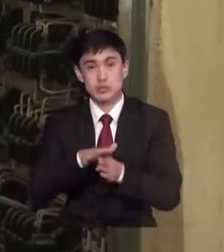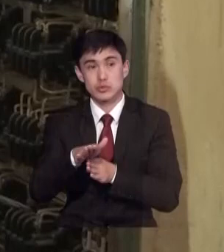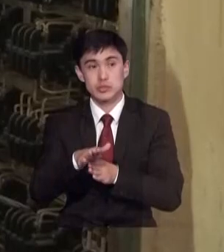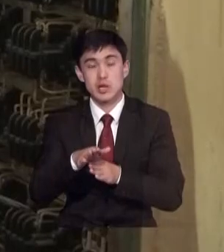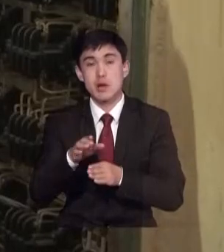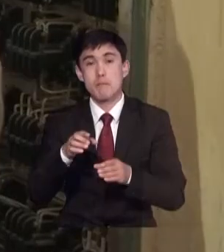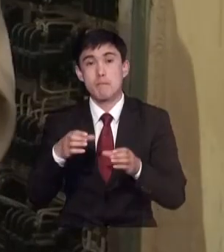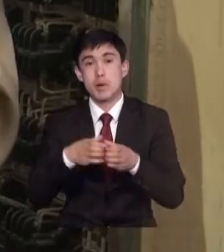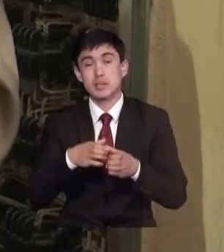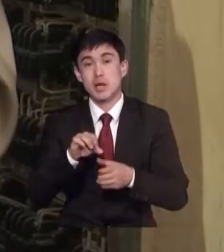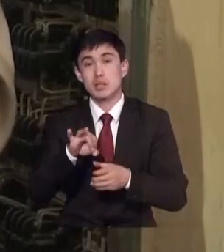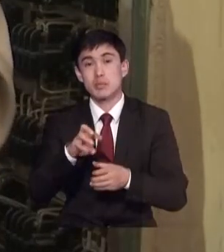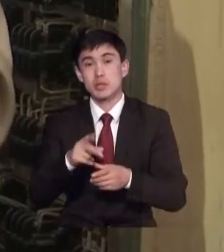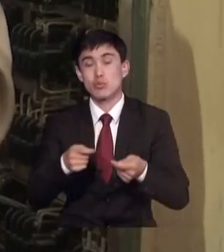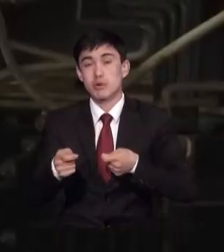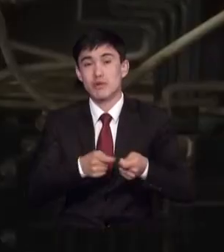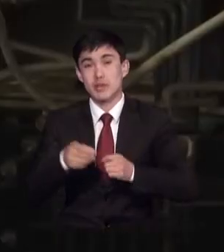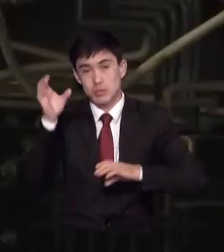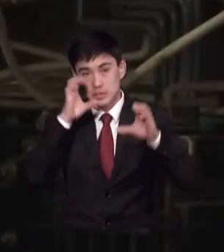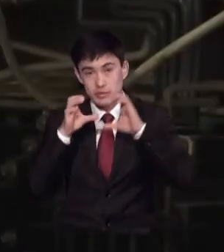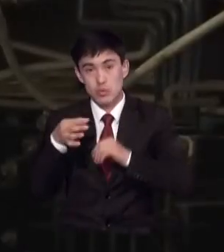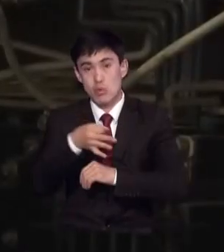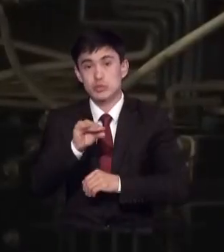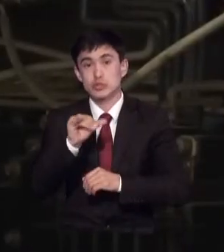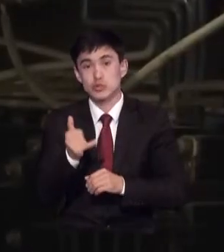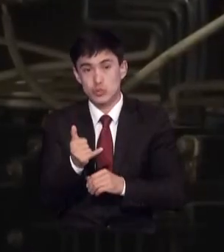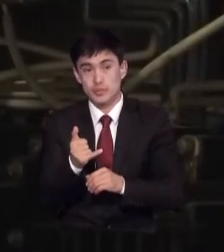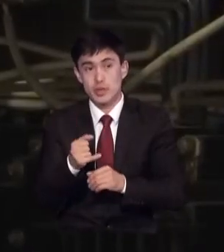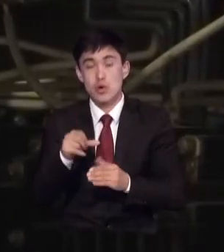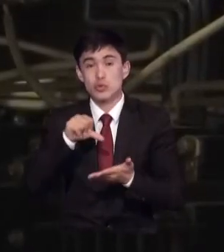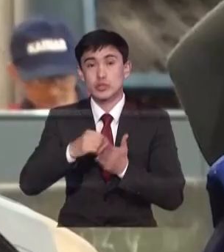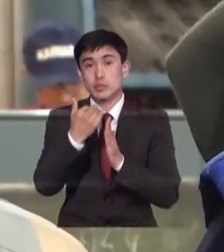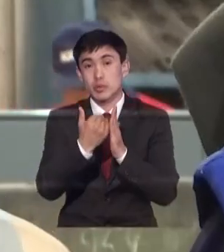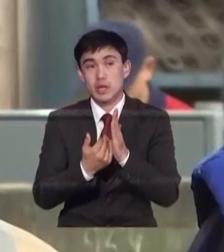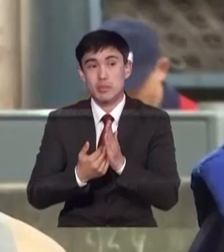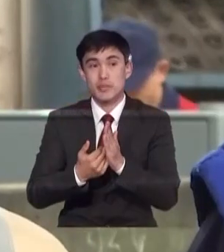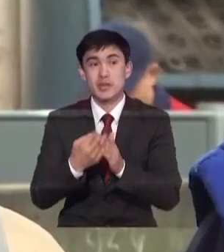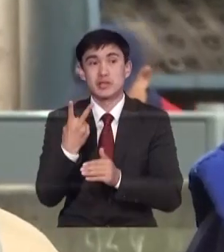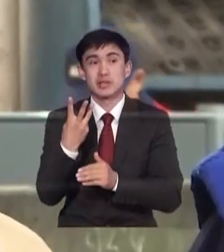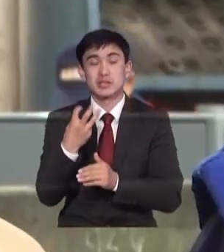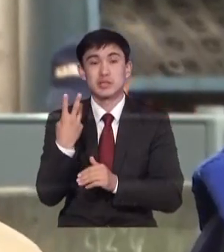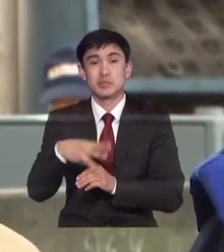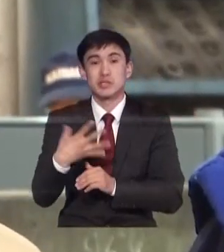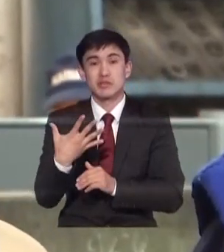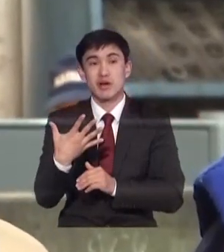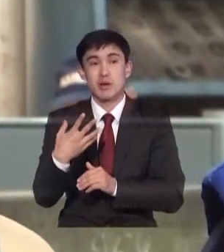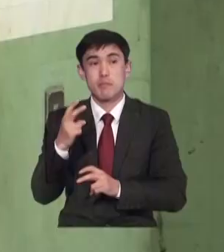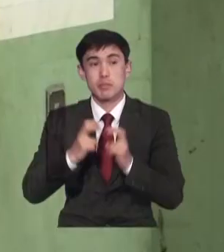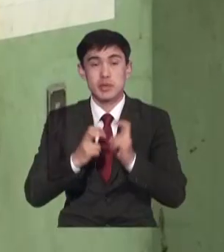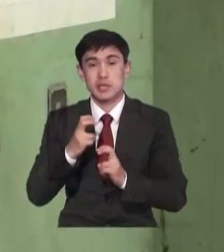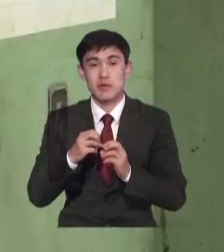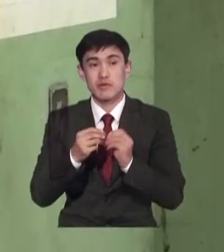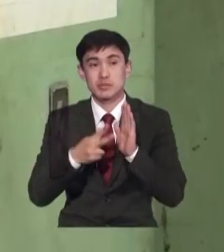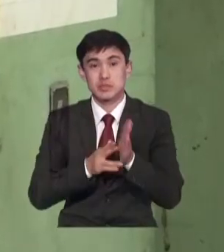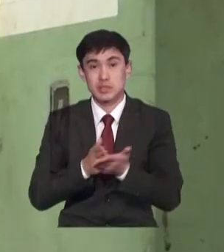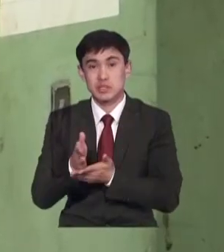региональной палатой предпринимателей совместно с управлением образования области ЖТСУ. Участие в программе принимают 352 предприятия по 18